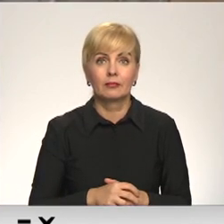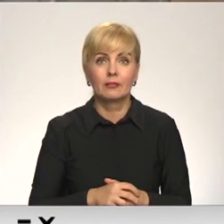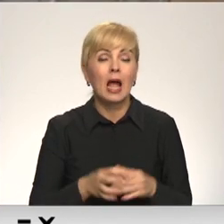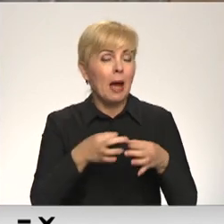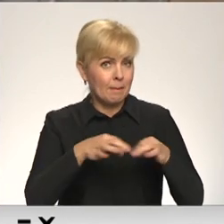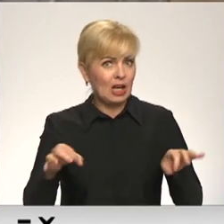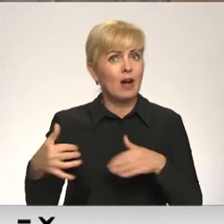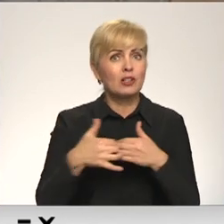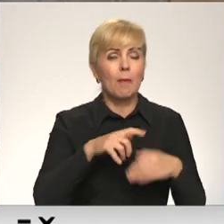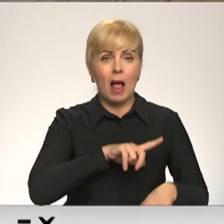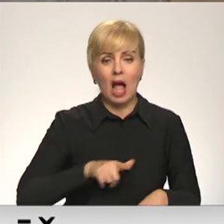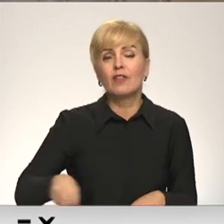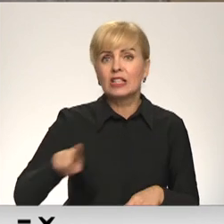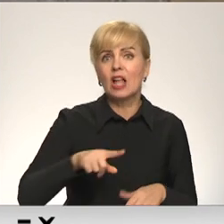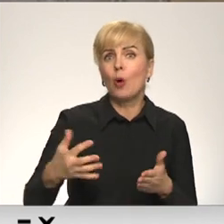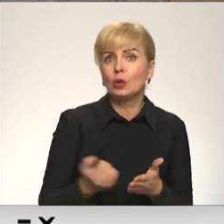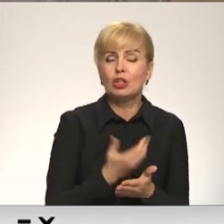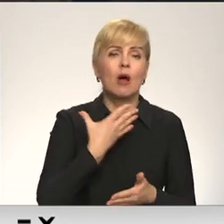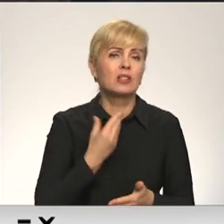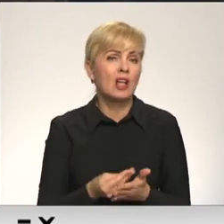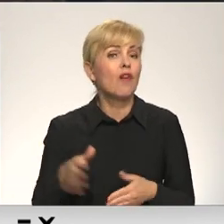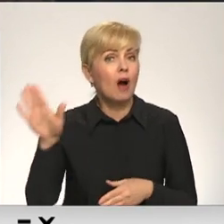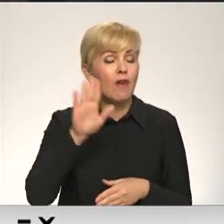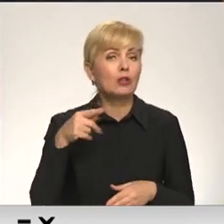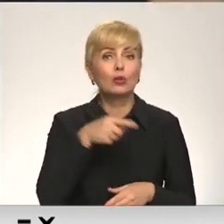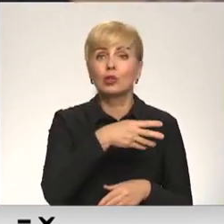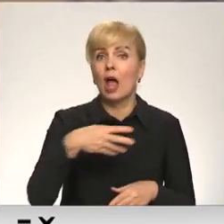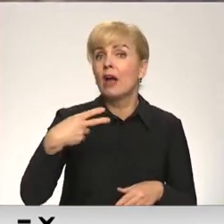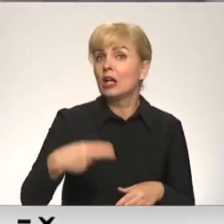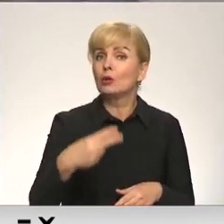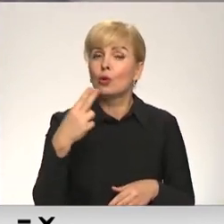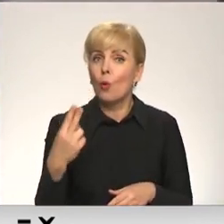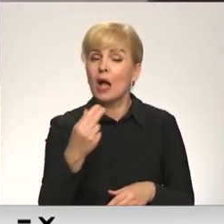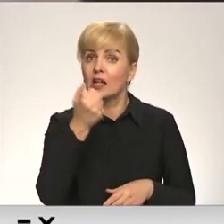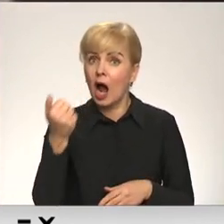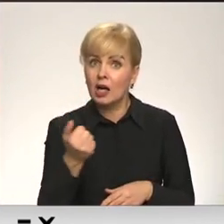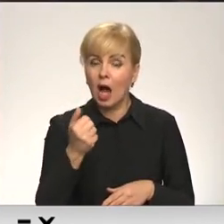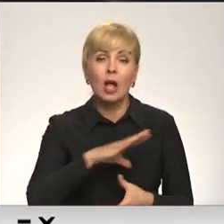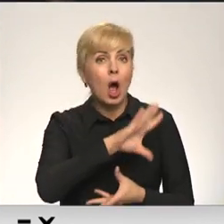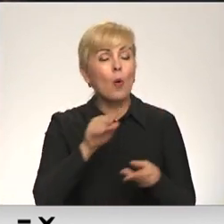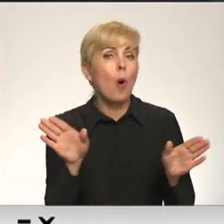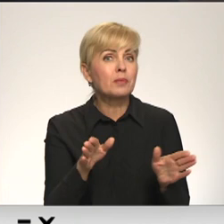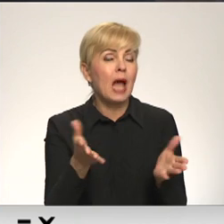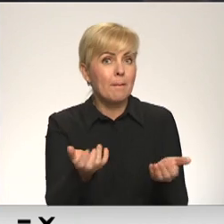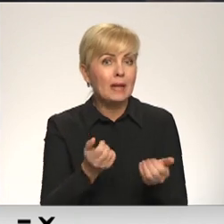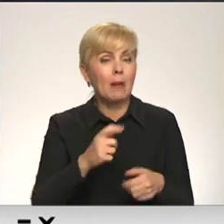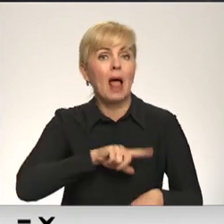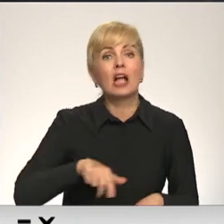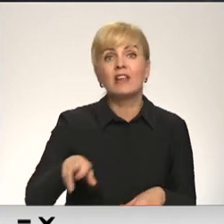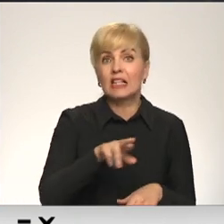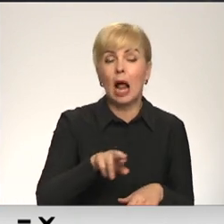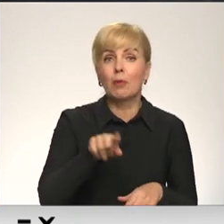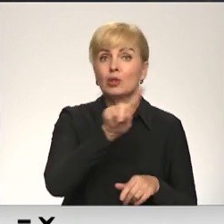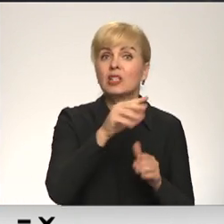Brīvības cīņās Latvijas tauta izcīnīja savu valsti, un 1922. Gadā kopsēdē tika pieņemta Latvijas Republikas